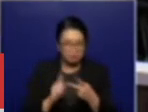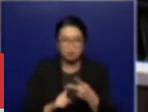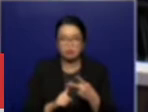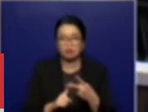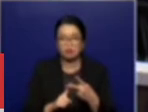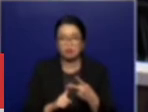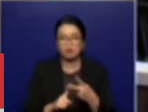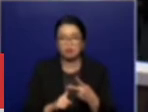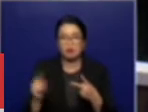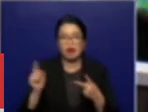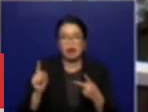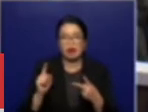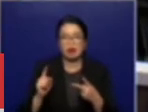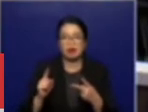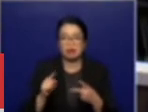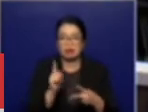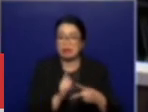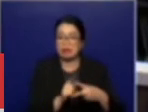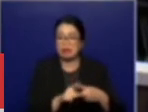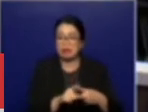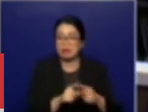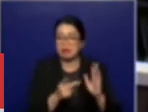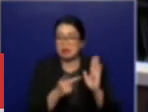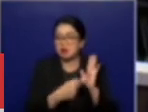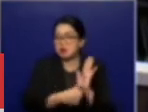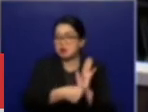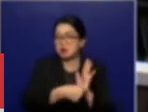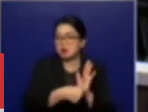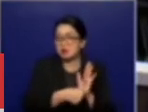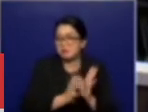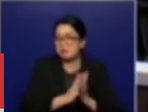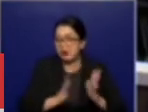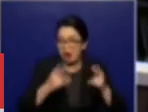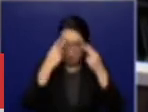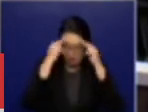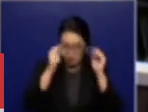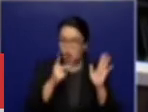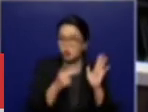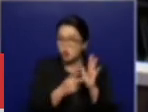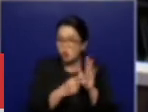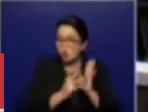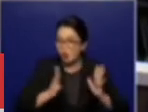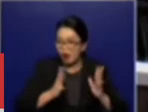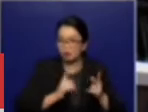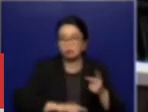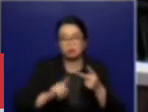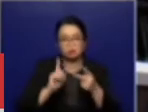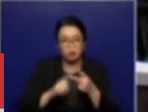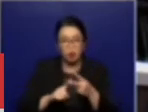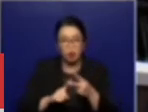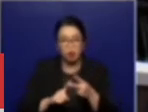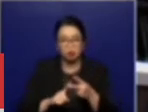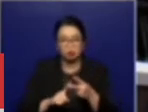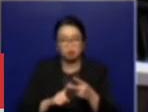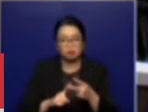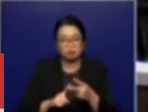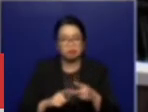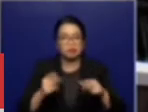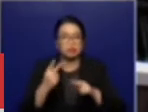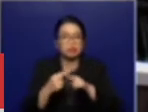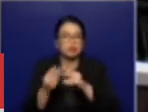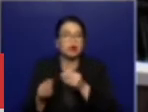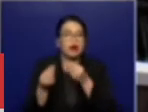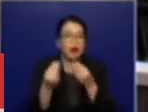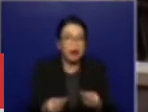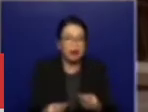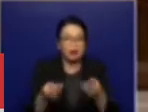ค้งแทนฉายากู้หนี้ของท่านอีกฉายาครับท่านกำลังจะเป็นนายกรัฐมนตรี